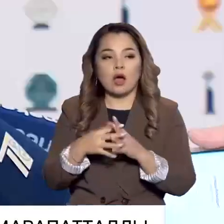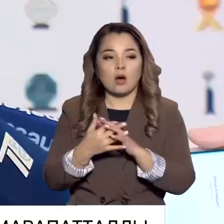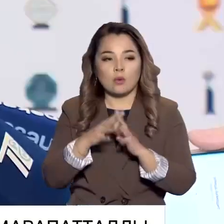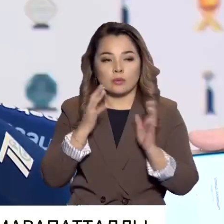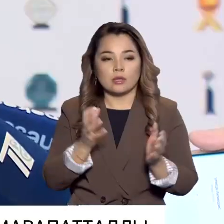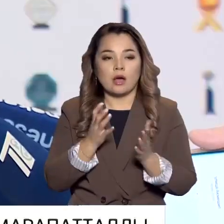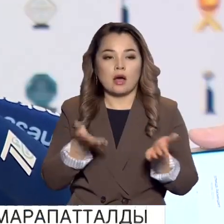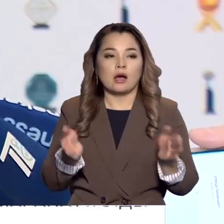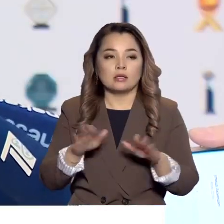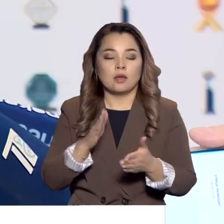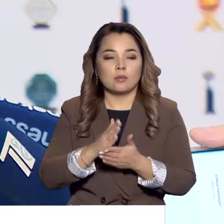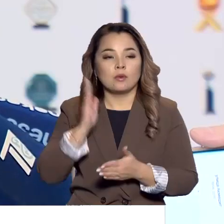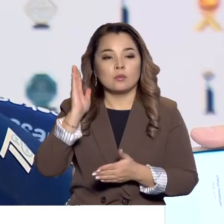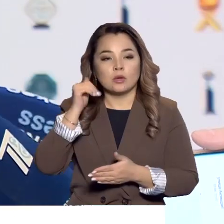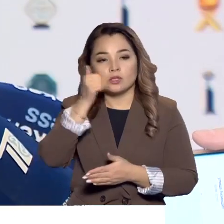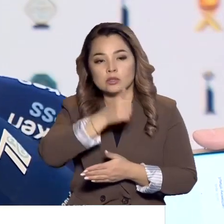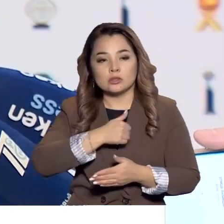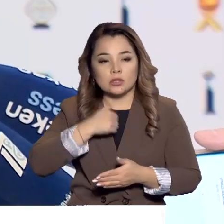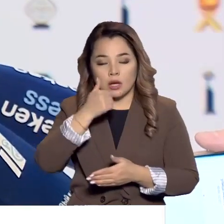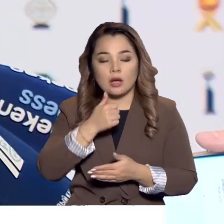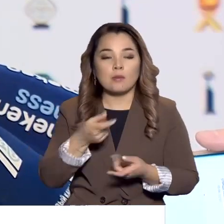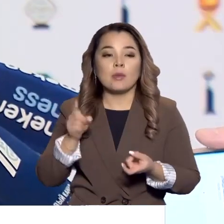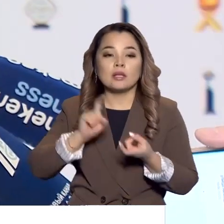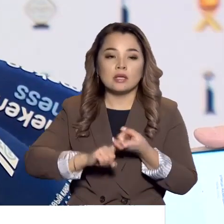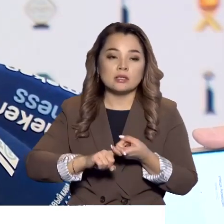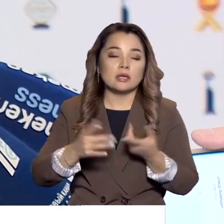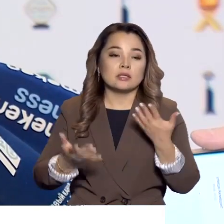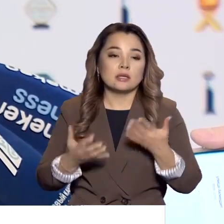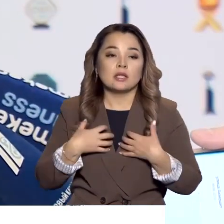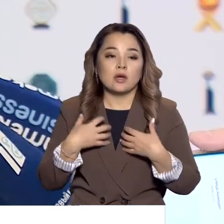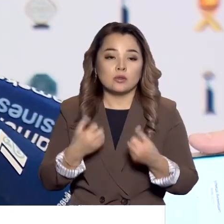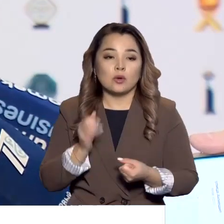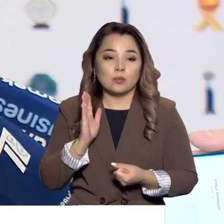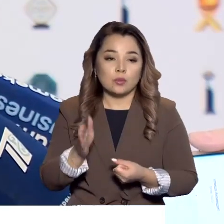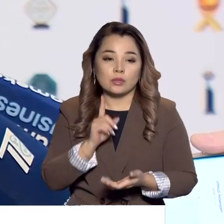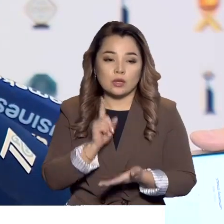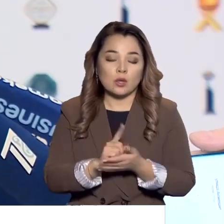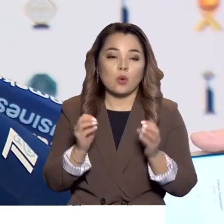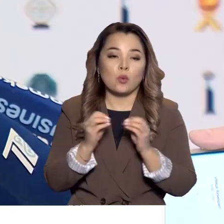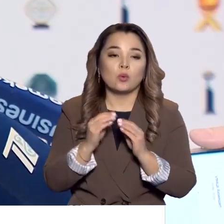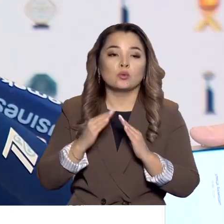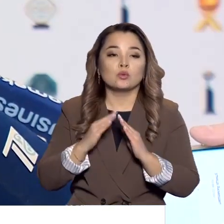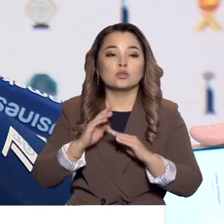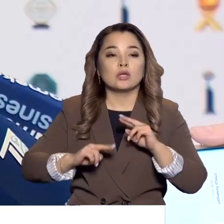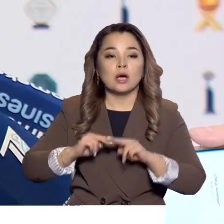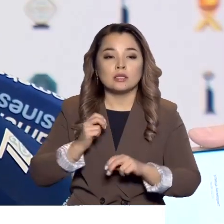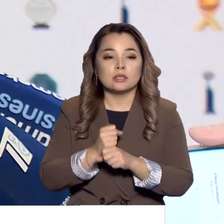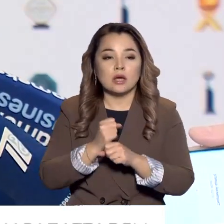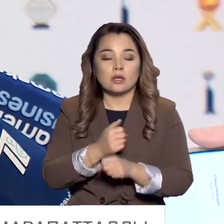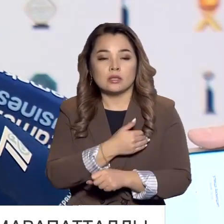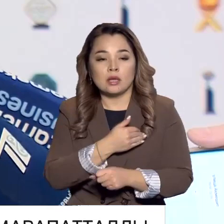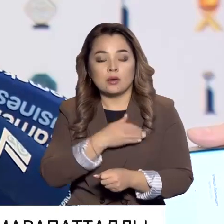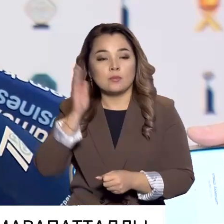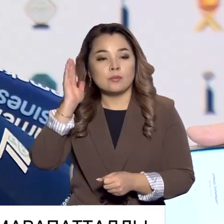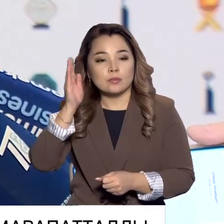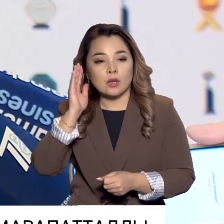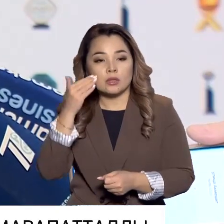қалды. Алдағы жылға байланысты амандық қоса бір 10 үй салғым келеді.